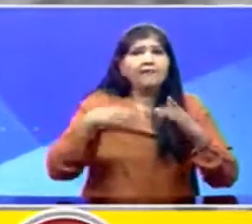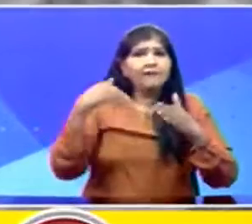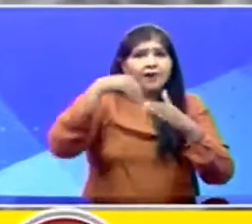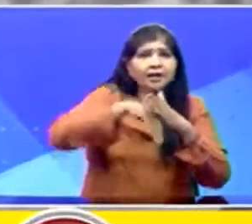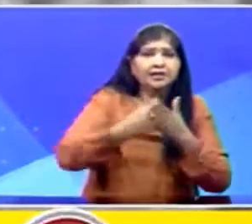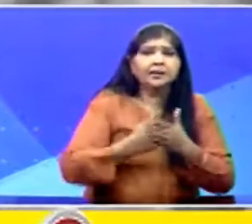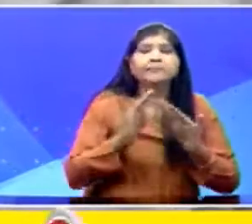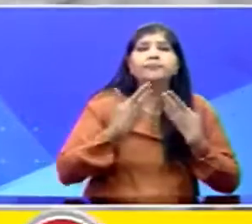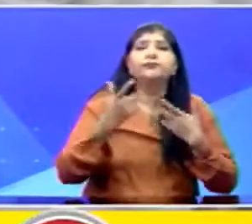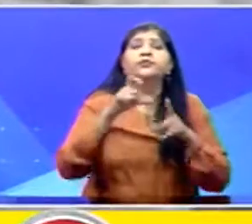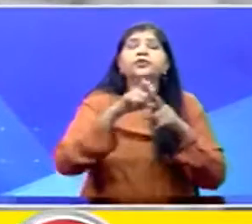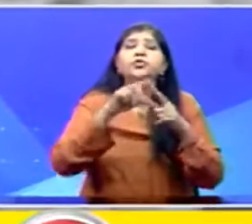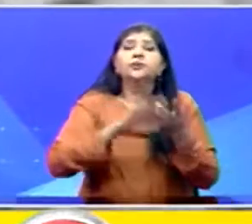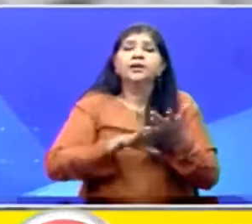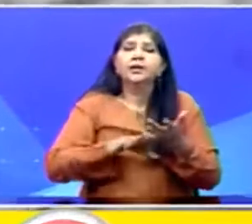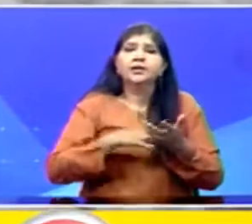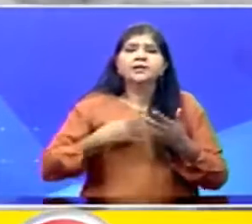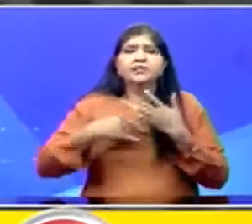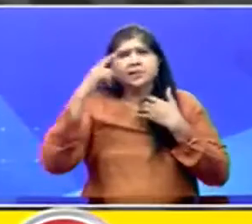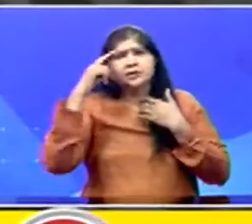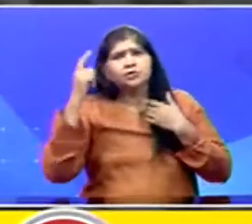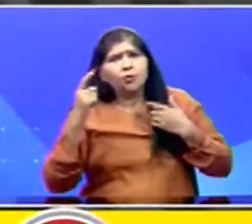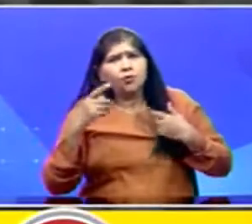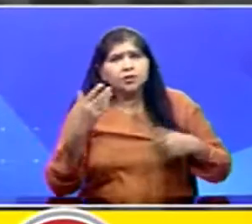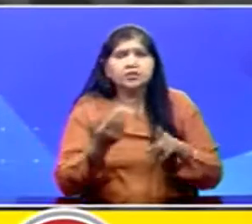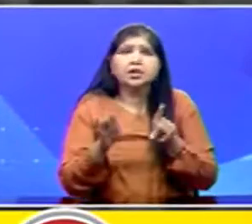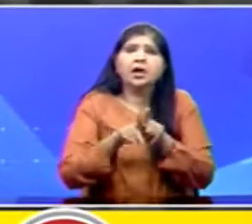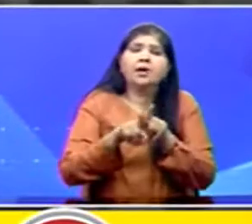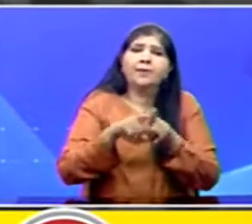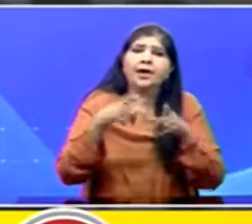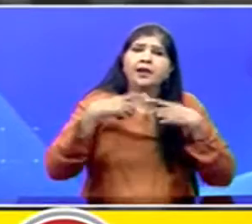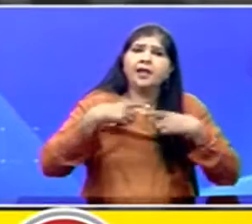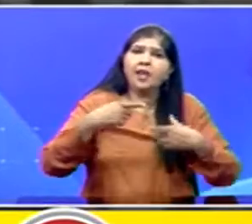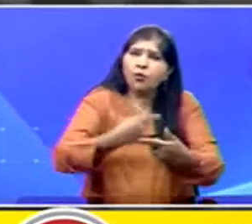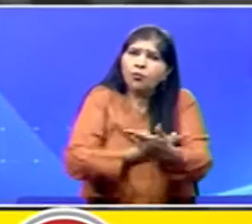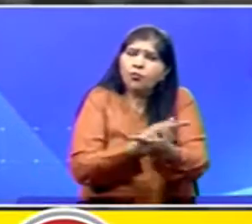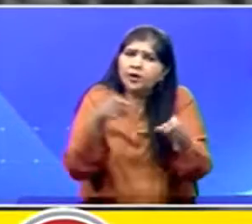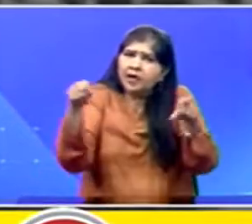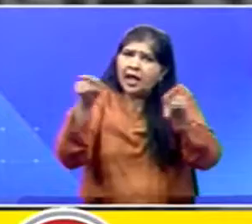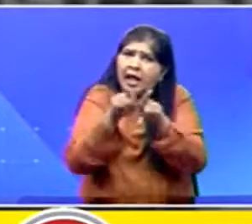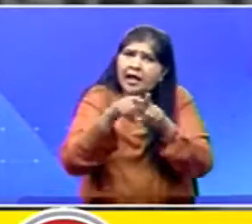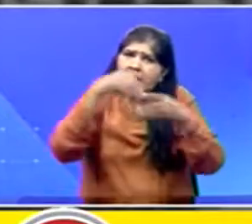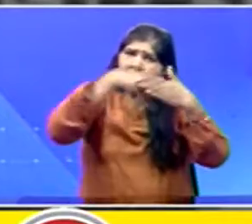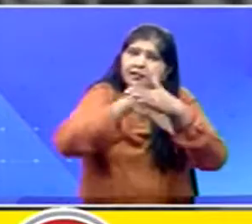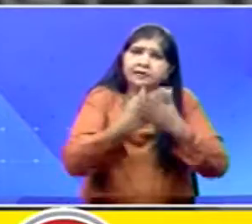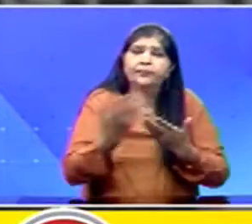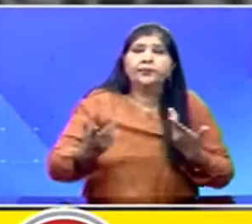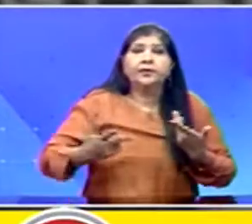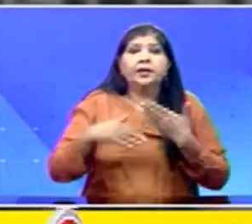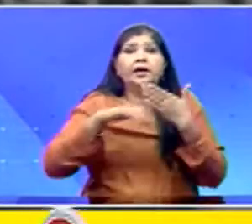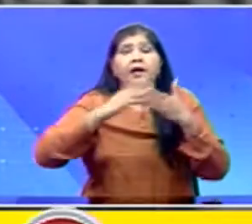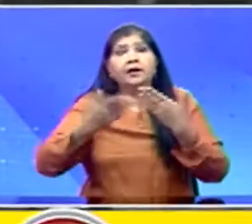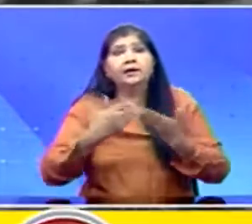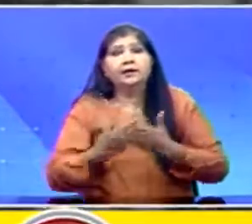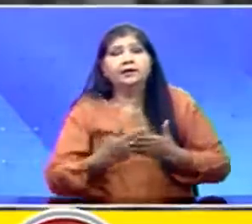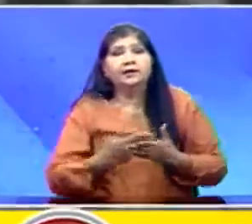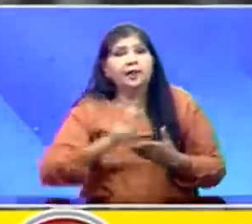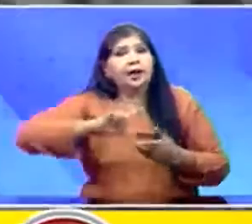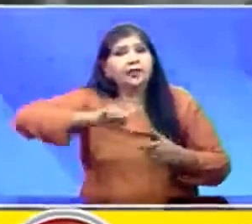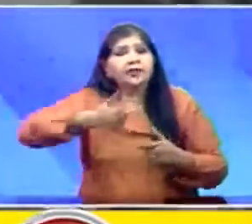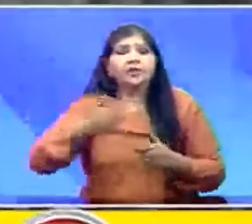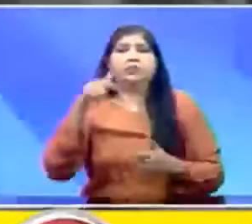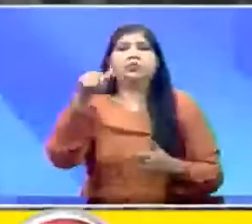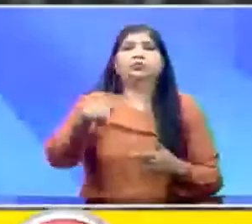जो लोगतंत्रिक भावना हमारी रगरग में है आखिर कर जीत